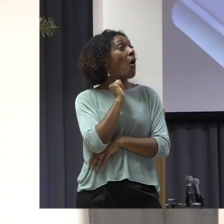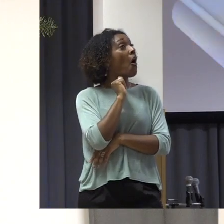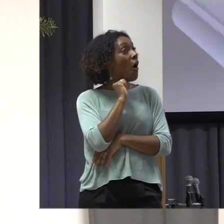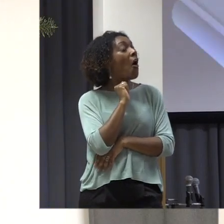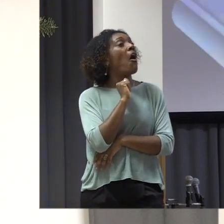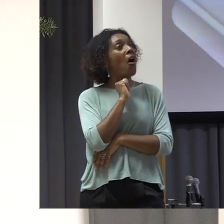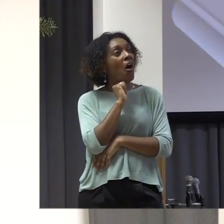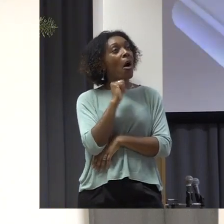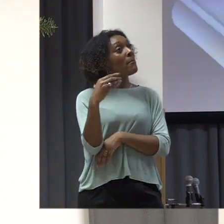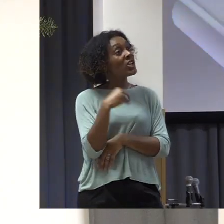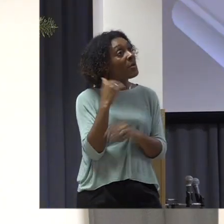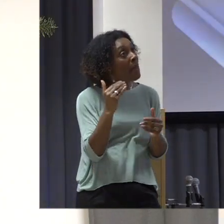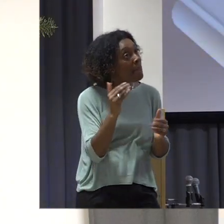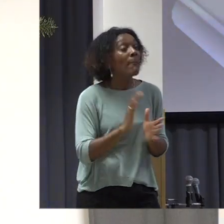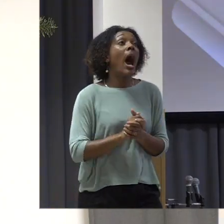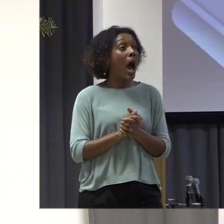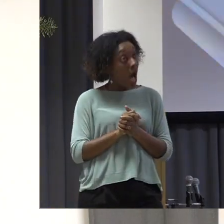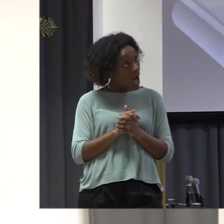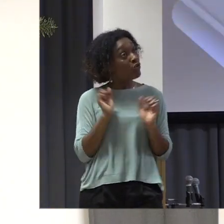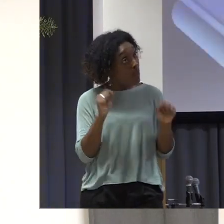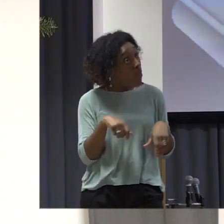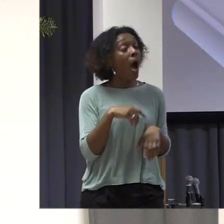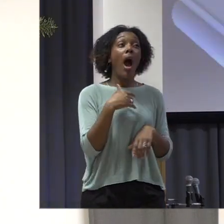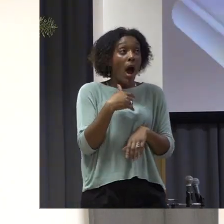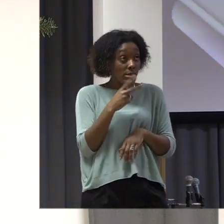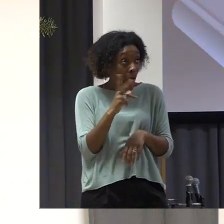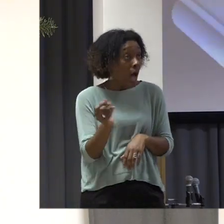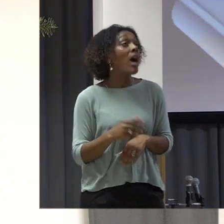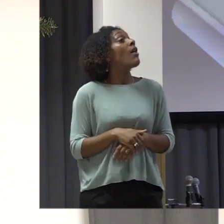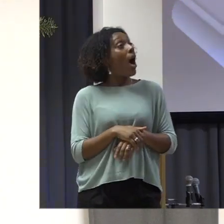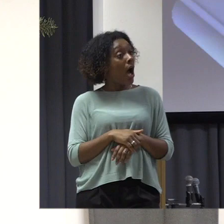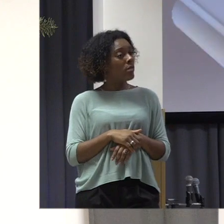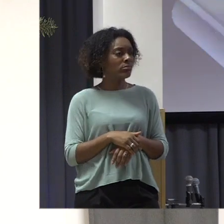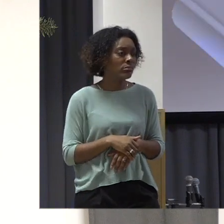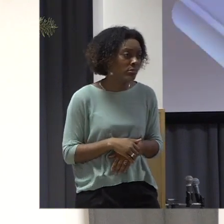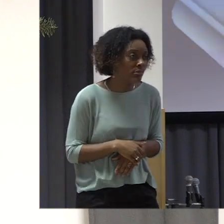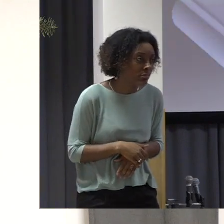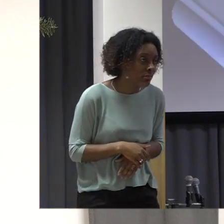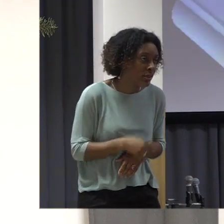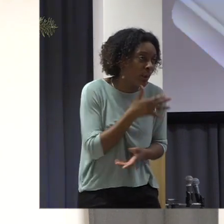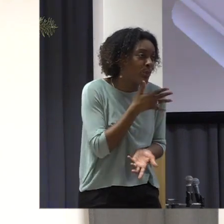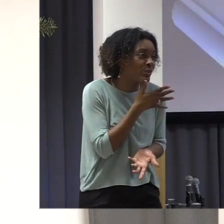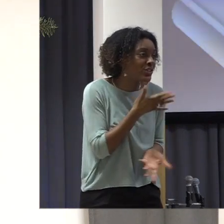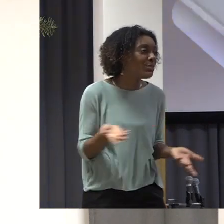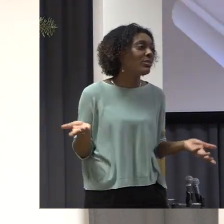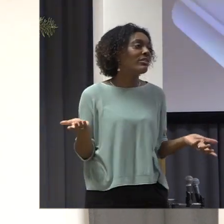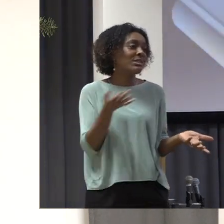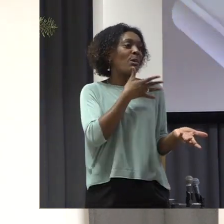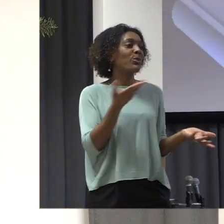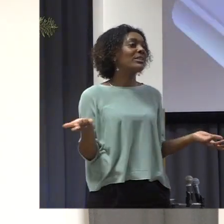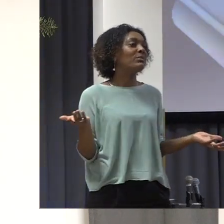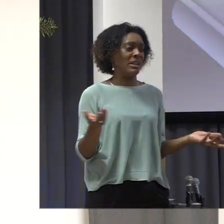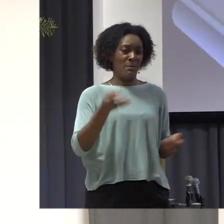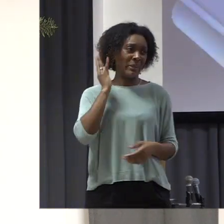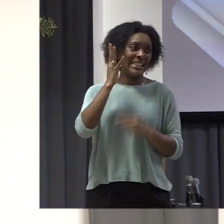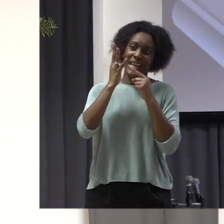nous avions avant de devenir au Seigneur, c'est forcément qu'il y a quelque chose qui ne va pas. Le message que nous entendons,